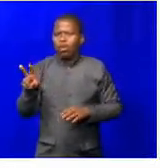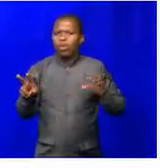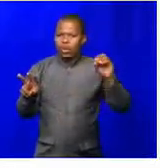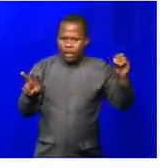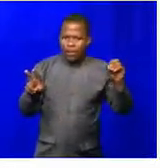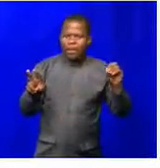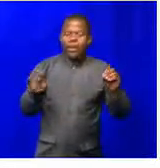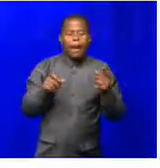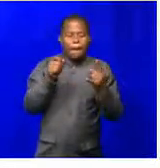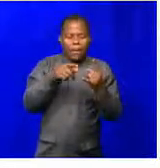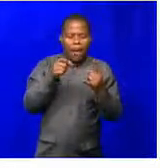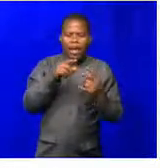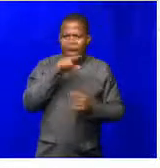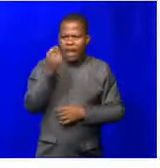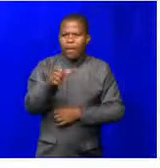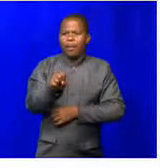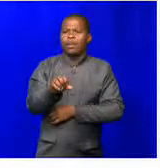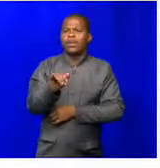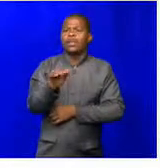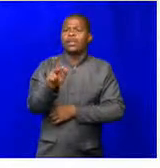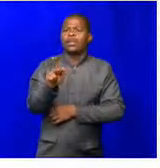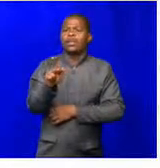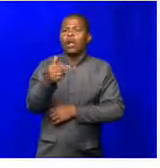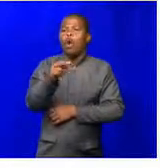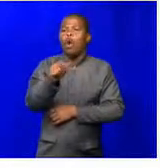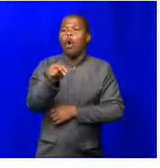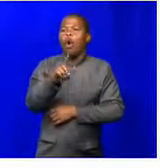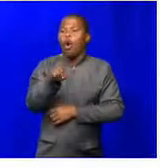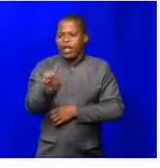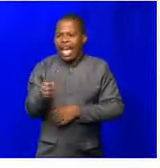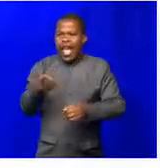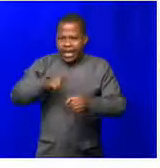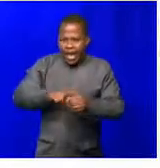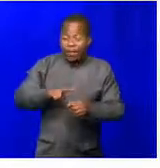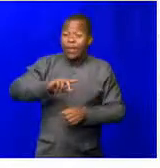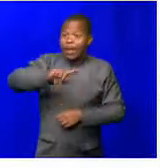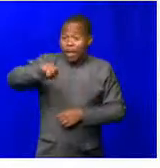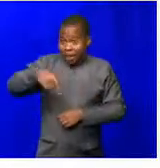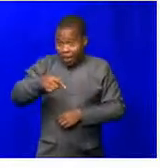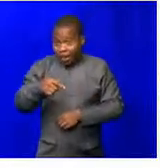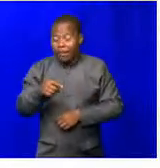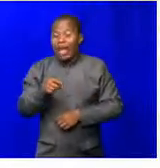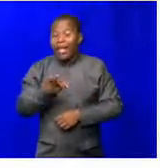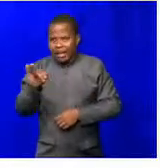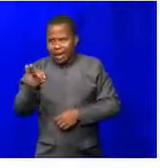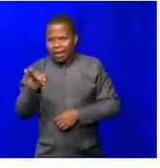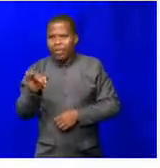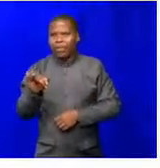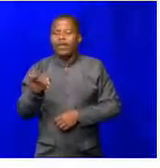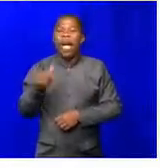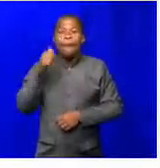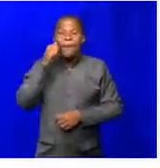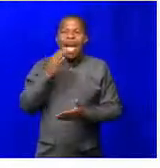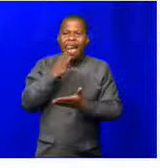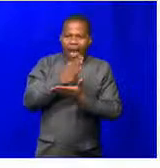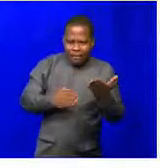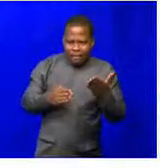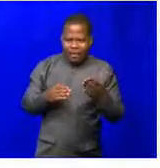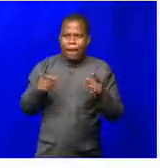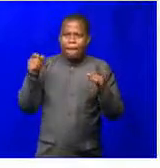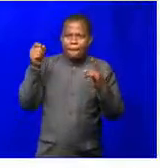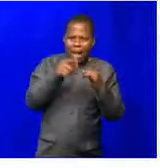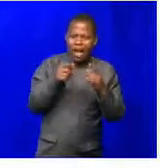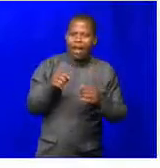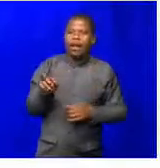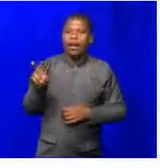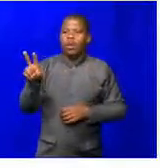Pupu Skonze kanye na-Kingsley Kwaiki. Esigabeni sesibili iDenver Sundowns iyalile kugoba liphondo njengoba Mike Dombo uvuke